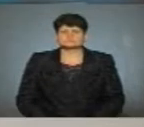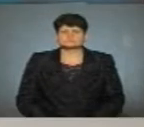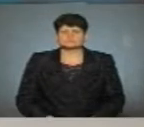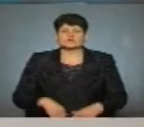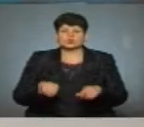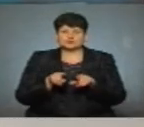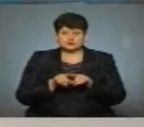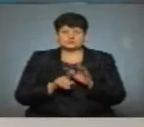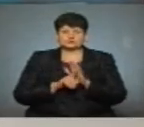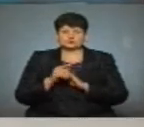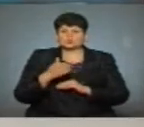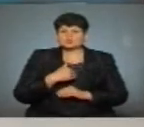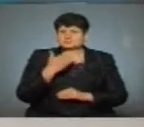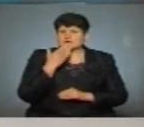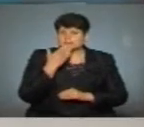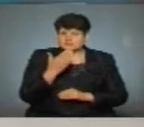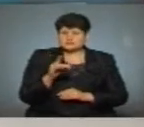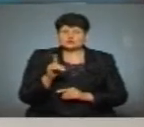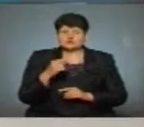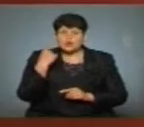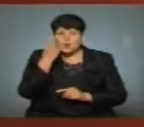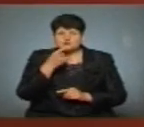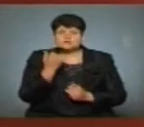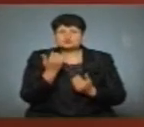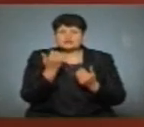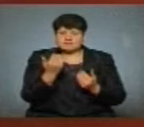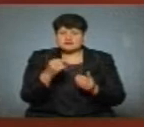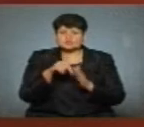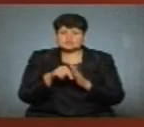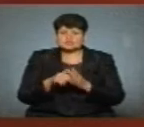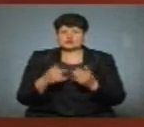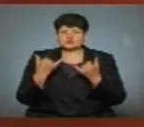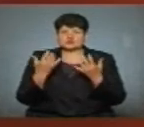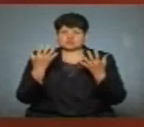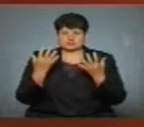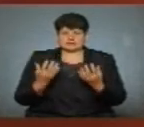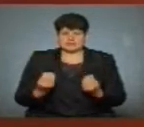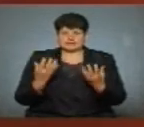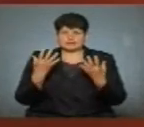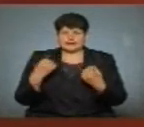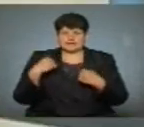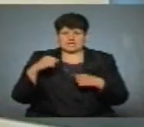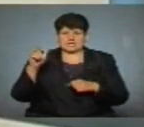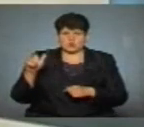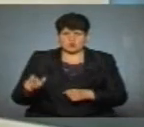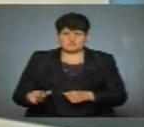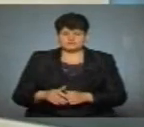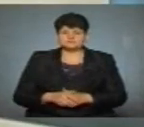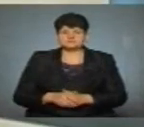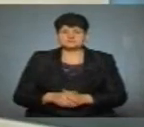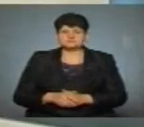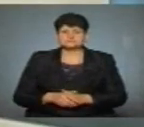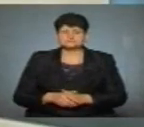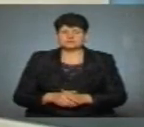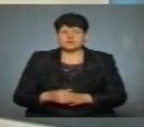Тож, насамперед хочу запитати, що особисто для вас означає сьогоднішній день, День Героїв?